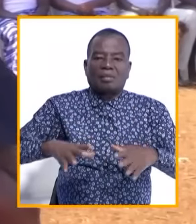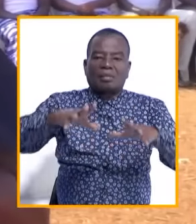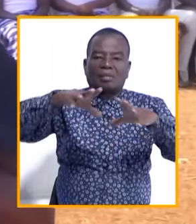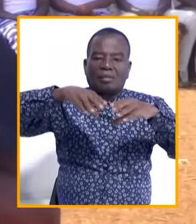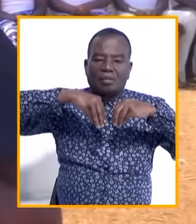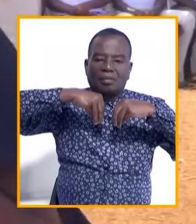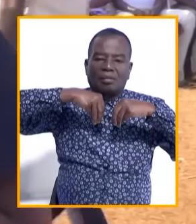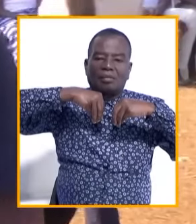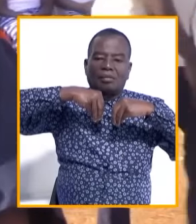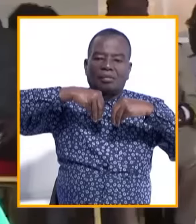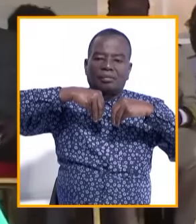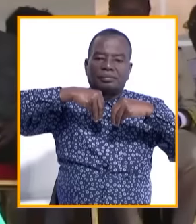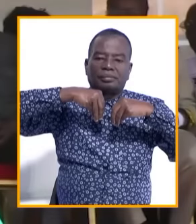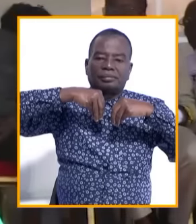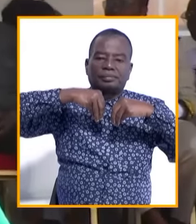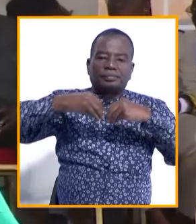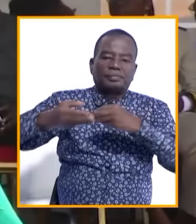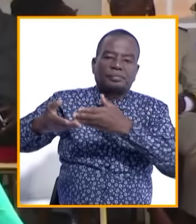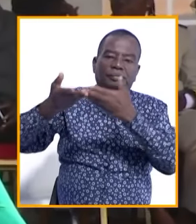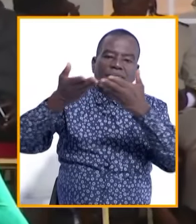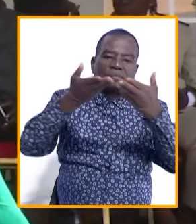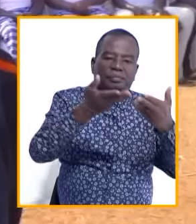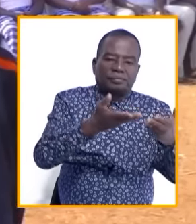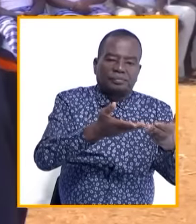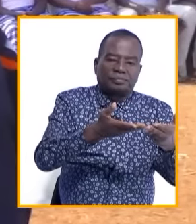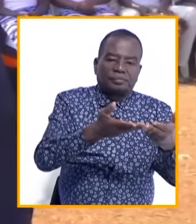pour avoir accepté